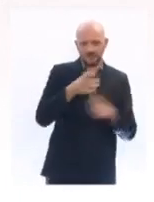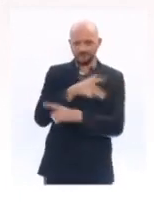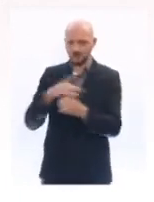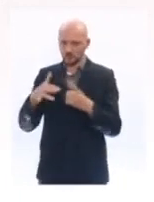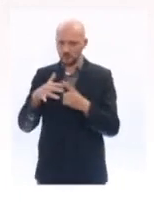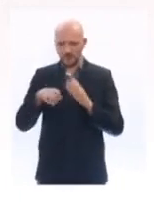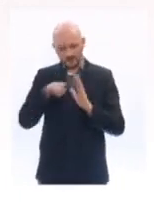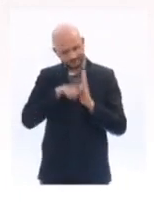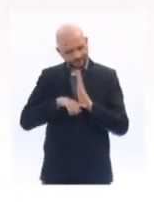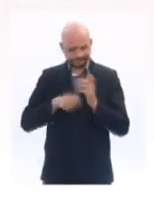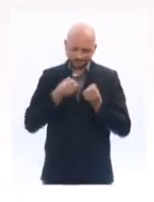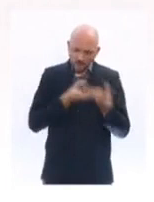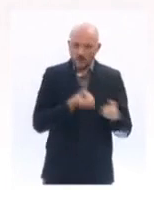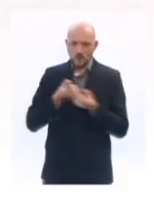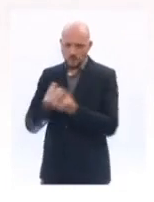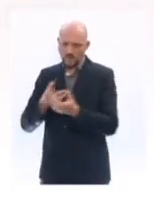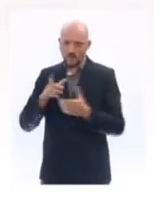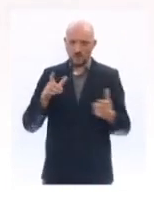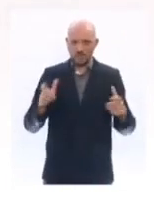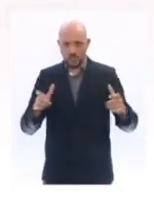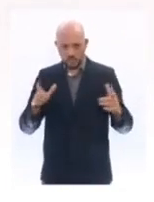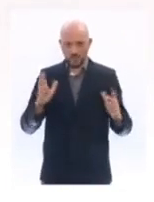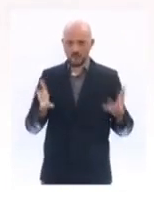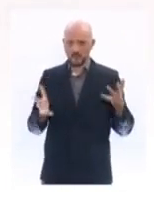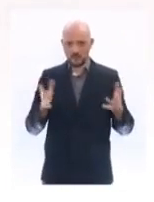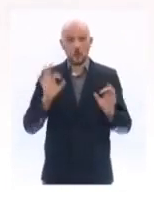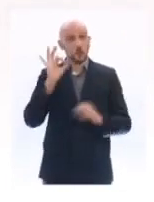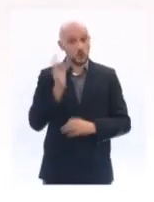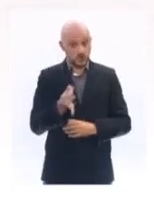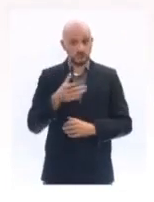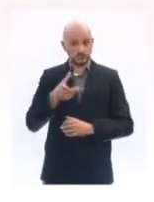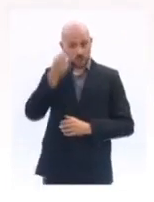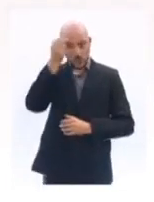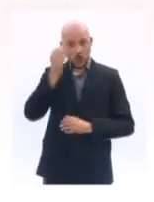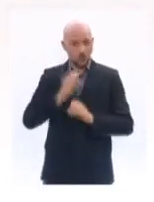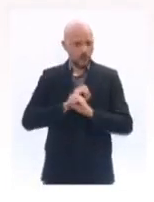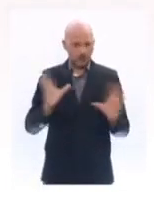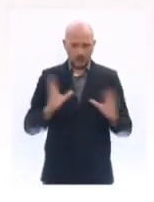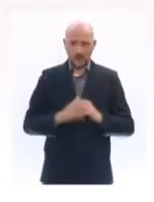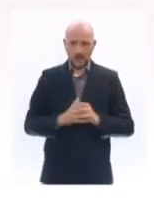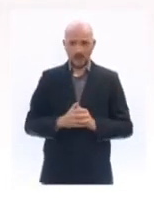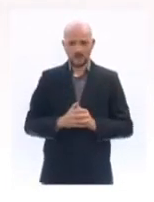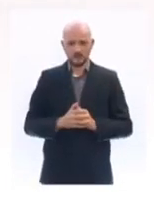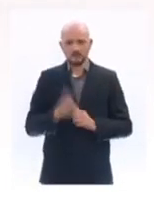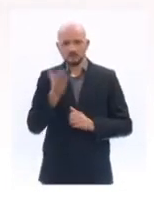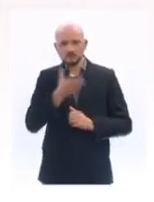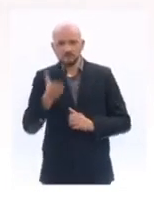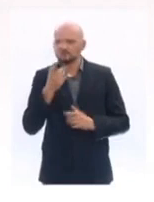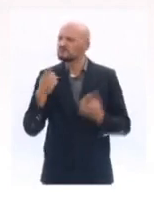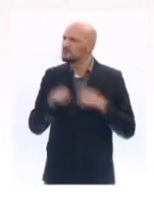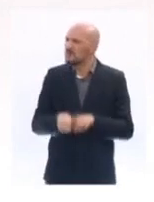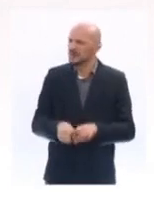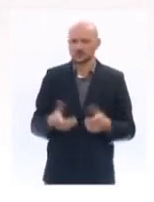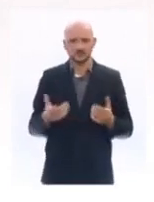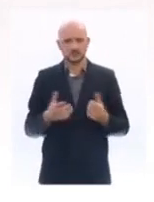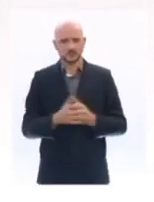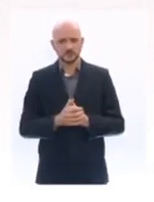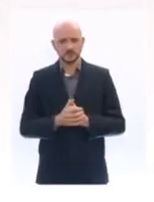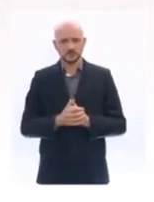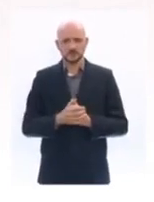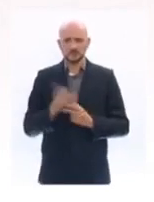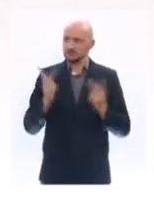respect des règles sanitaires, on empêche de travailler. Les restaurateurs, un grand nombre de commerçants, les patrons de